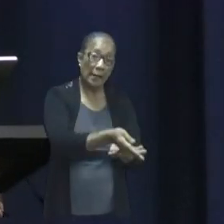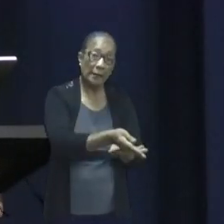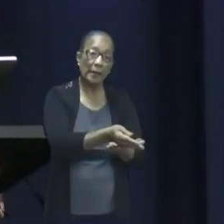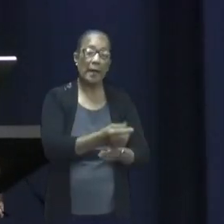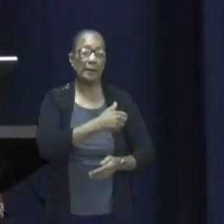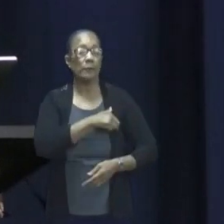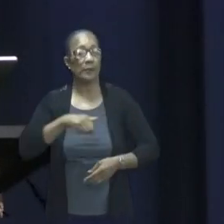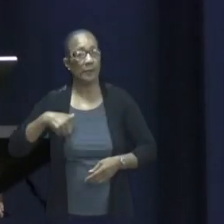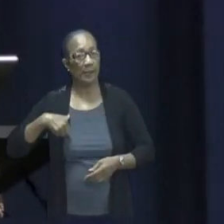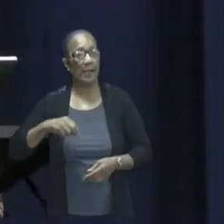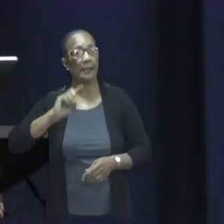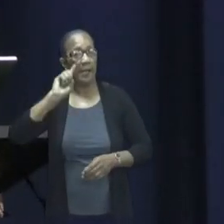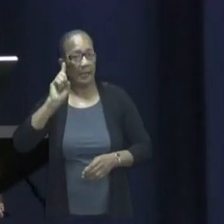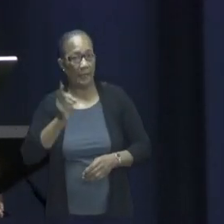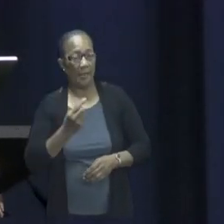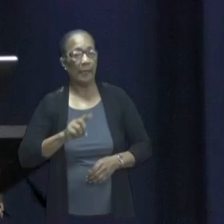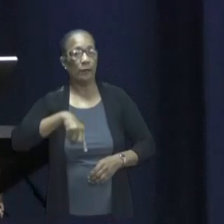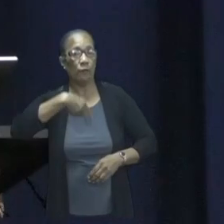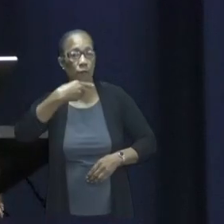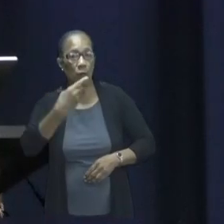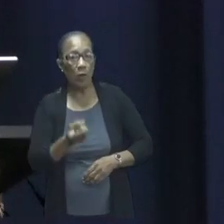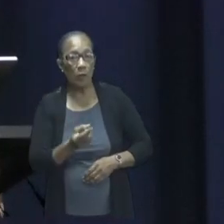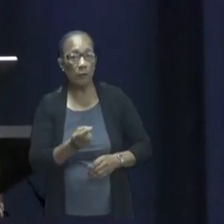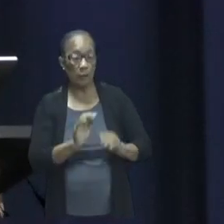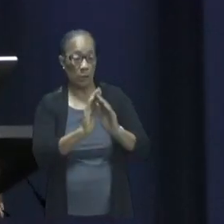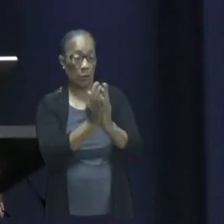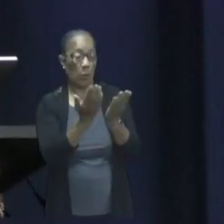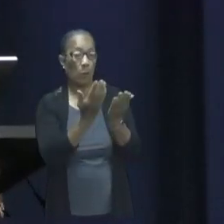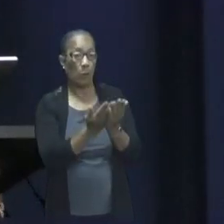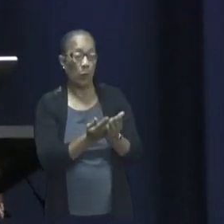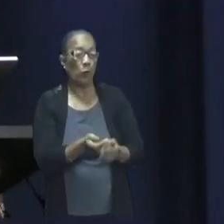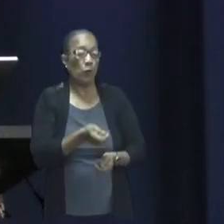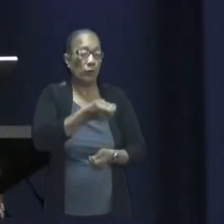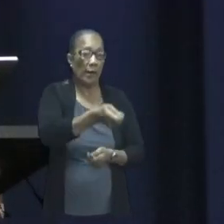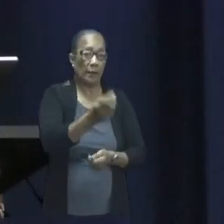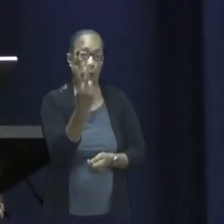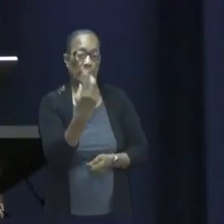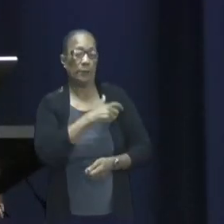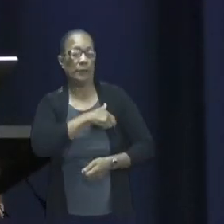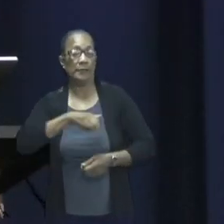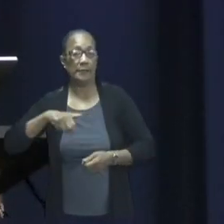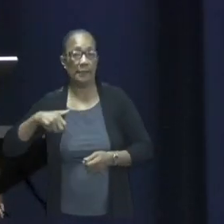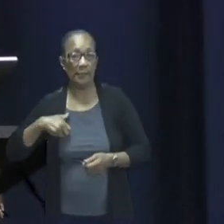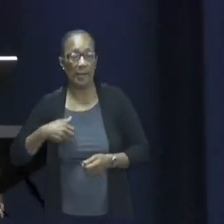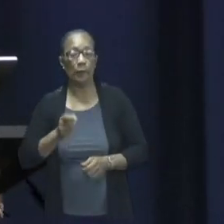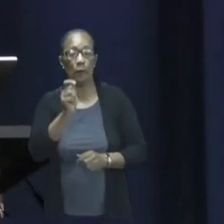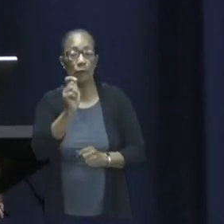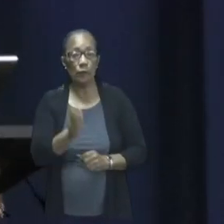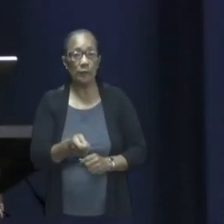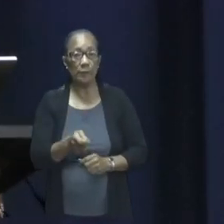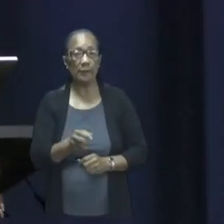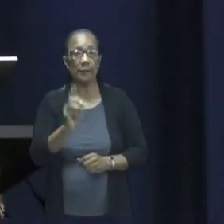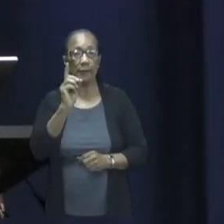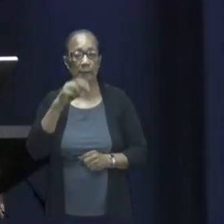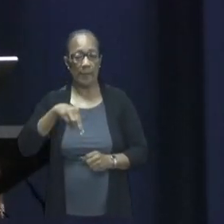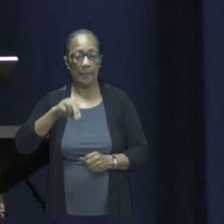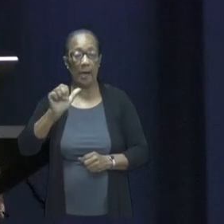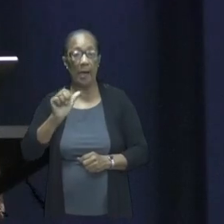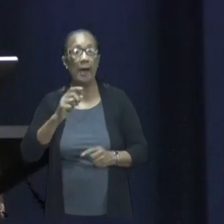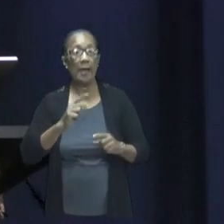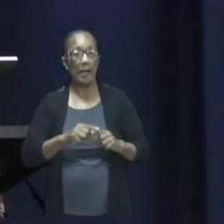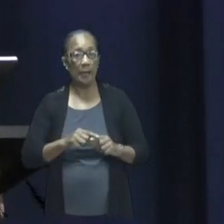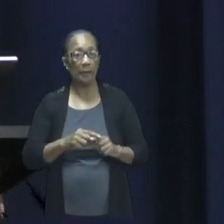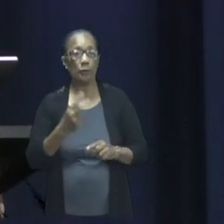daarna de volgende exemplaren overhandigen aan de vice-president de voorzitter van dna en de drie andere